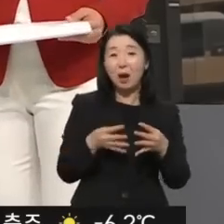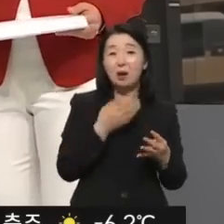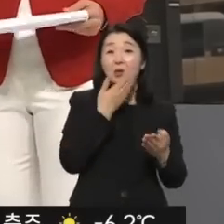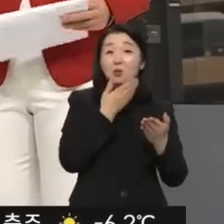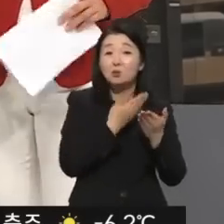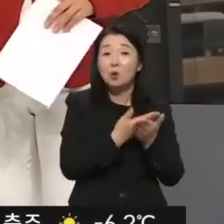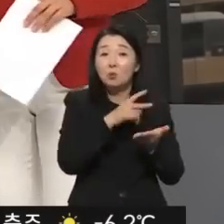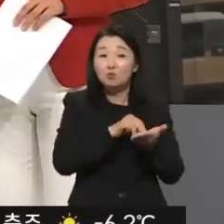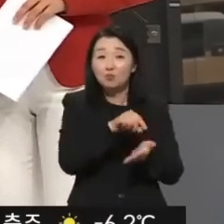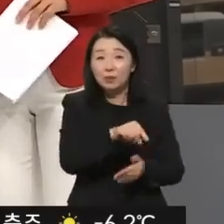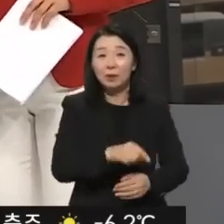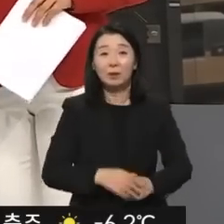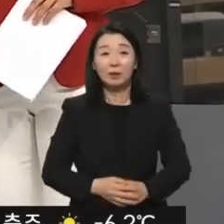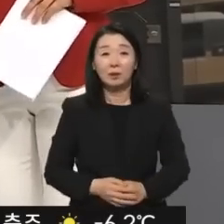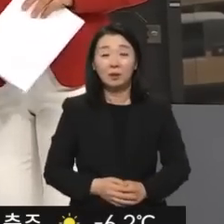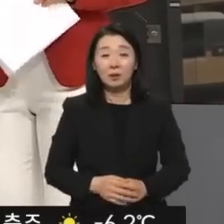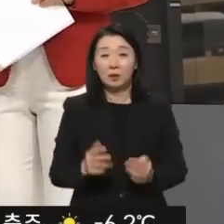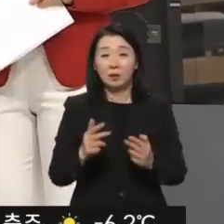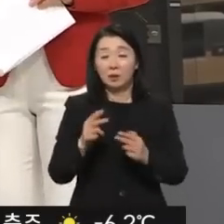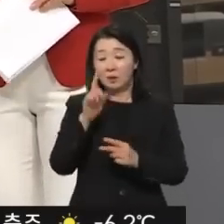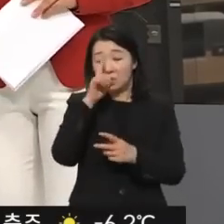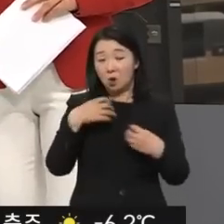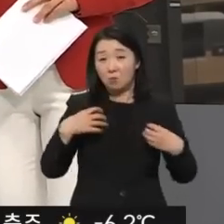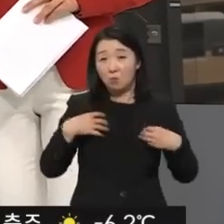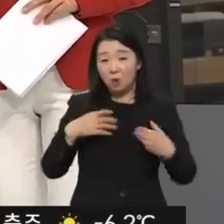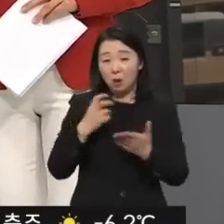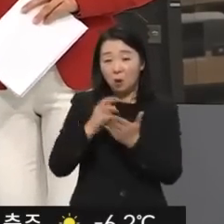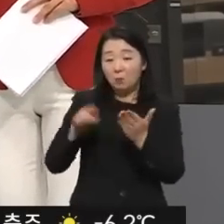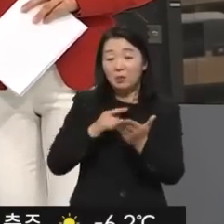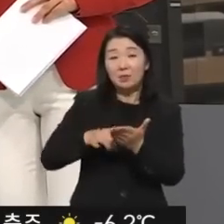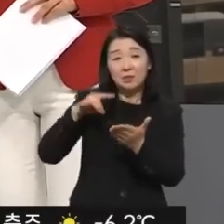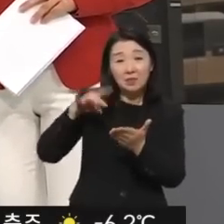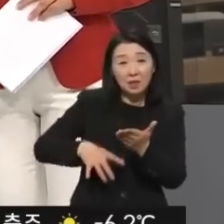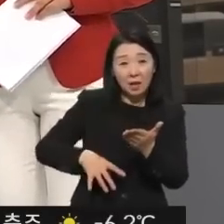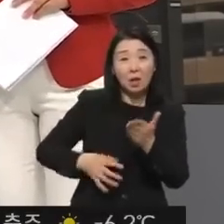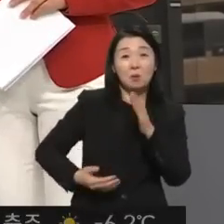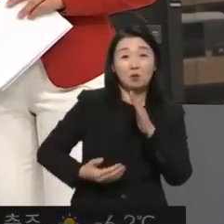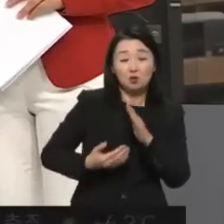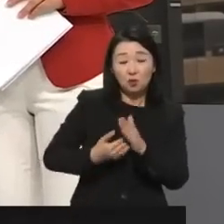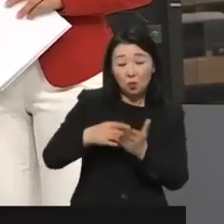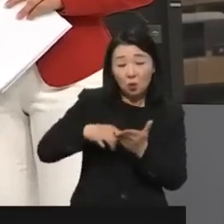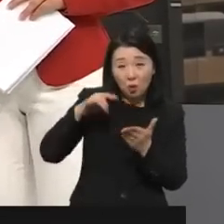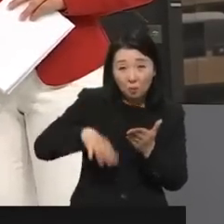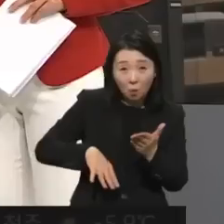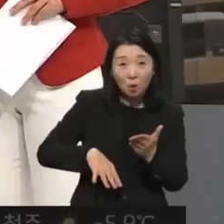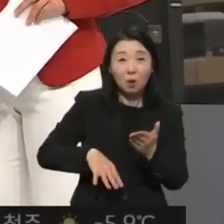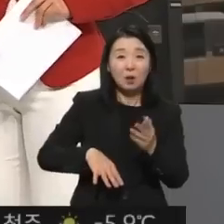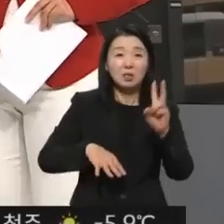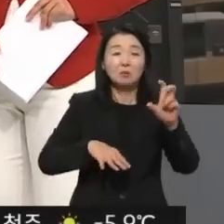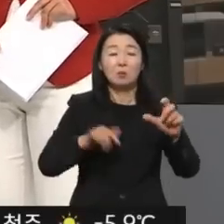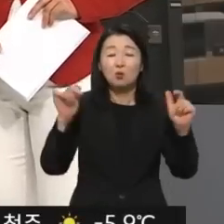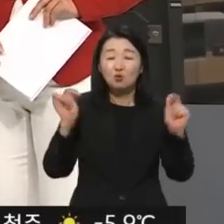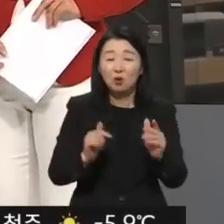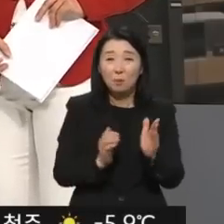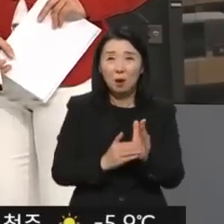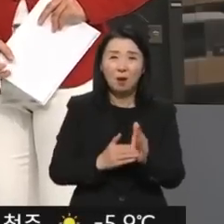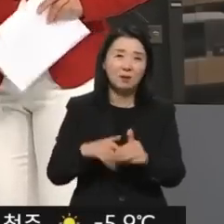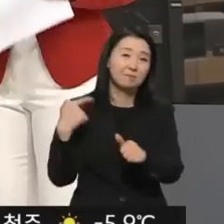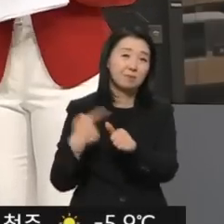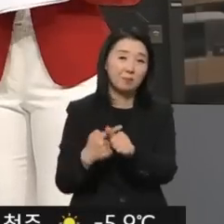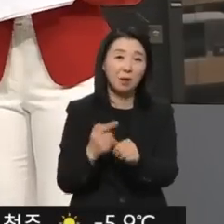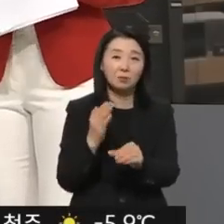쟁점으로 떠오른 상태죠. 정부 여당의 법인세 최고 세율 인하 정책을 보신 것처럼 강하게 비판하는